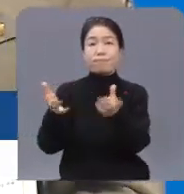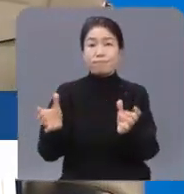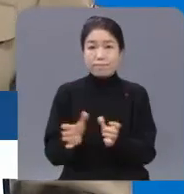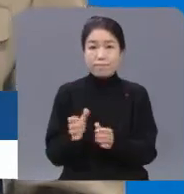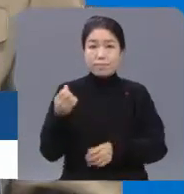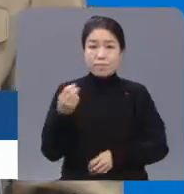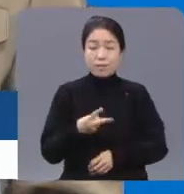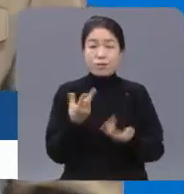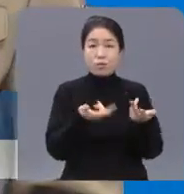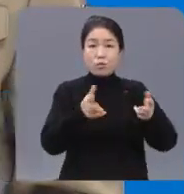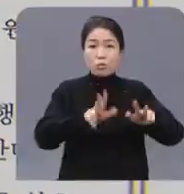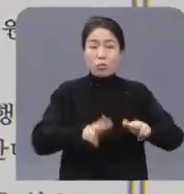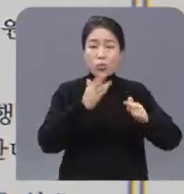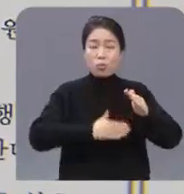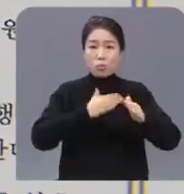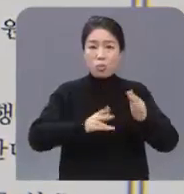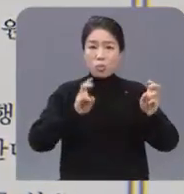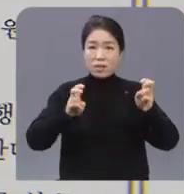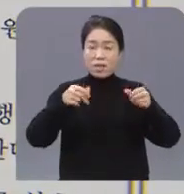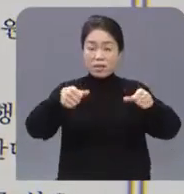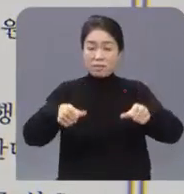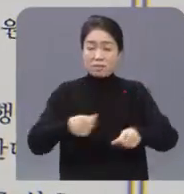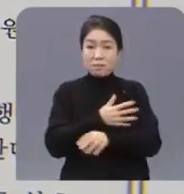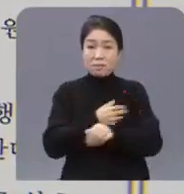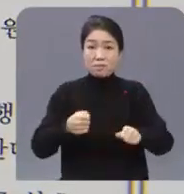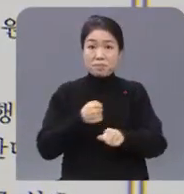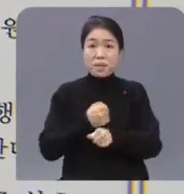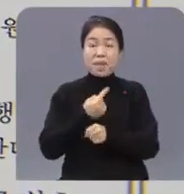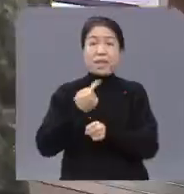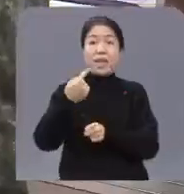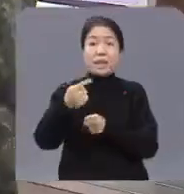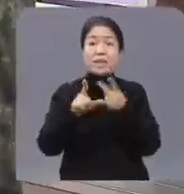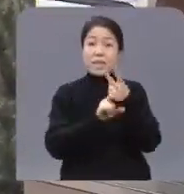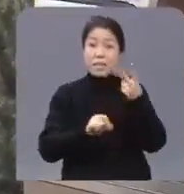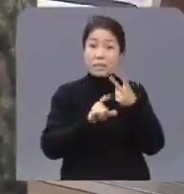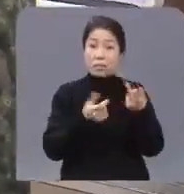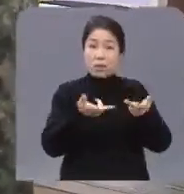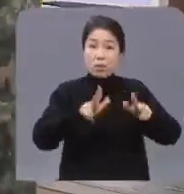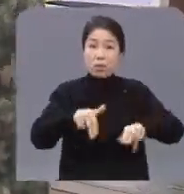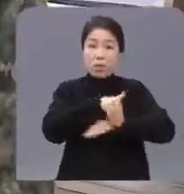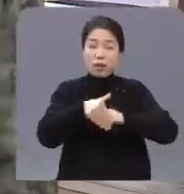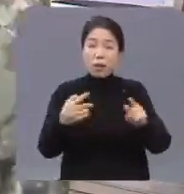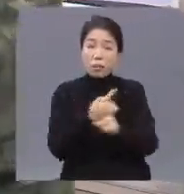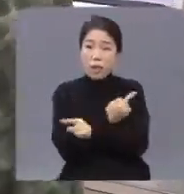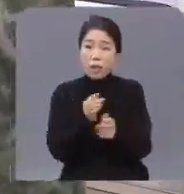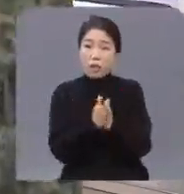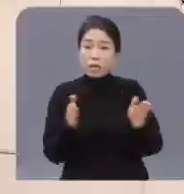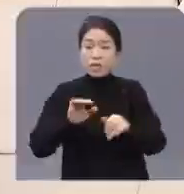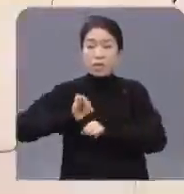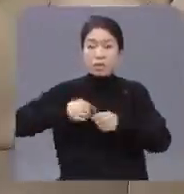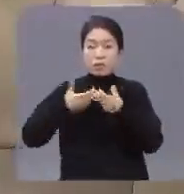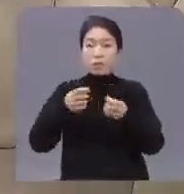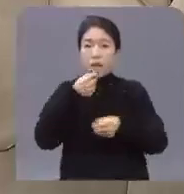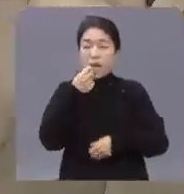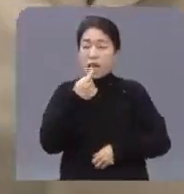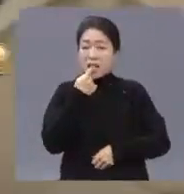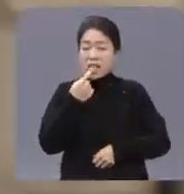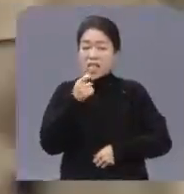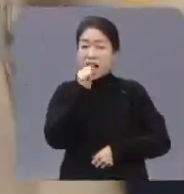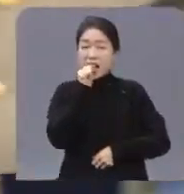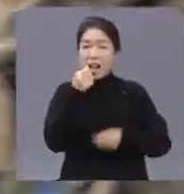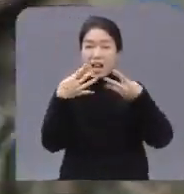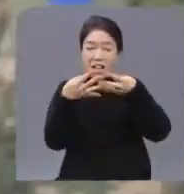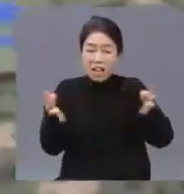방어여단 국립공원공단이 협약을 맺고 내년 2월 국립공원 계획 변경을 시작으로 군부대 철책이설과 탐방로